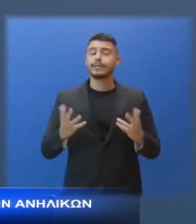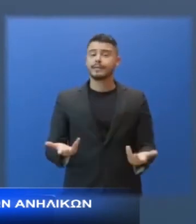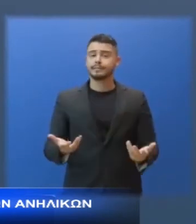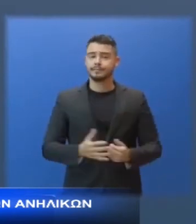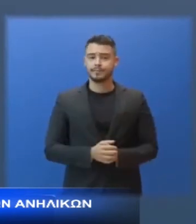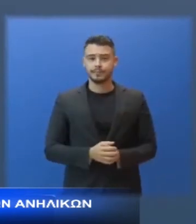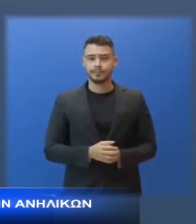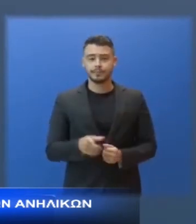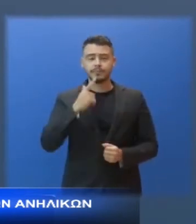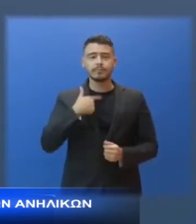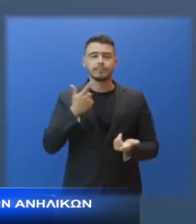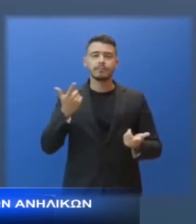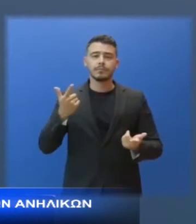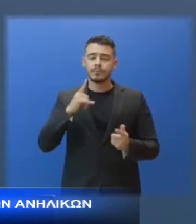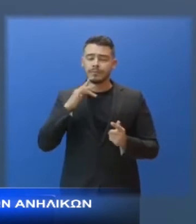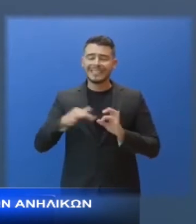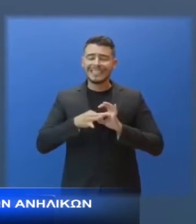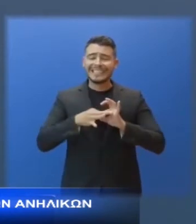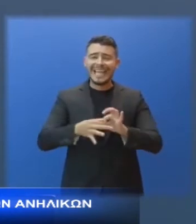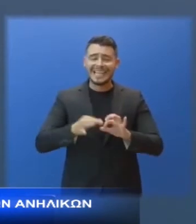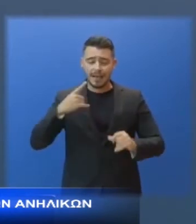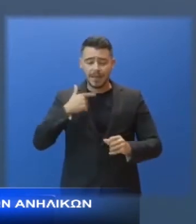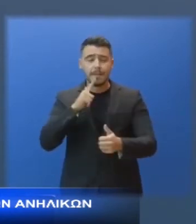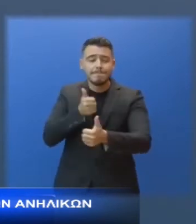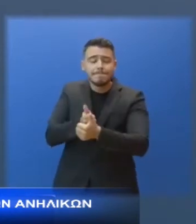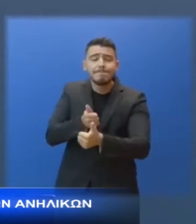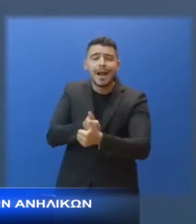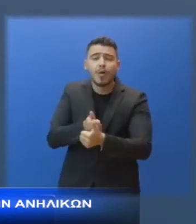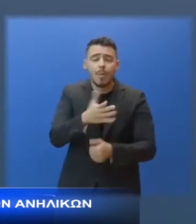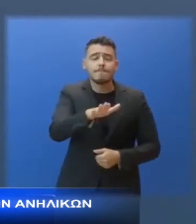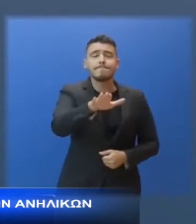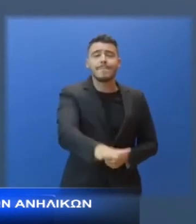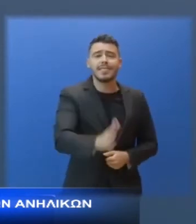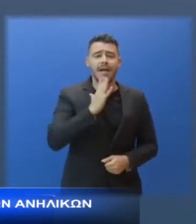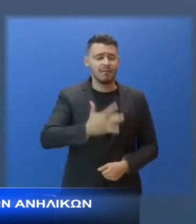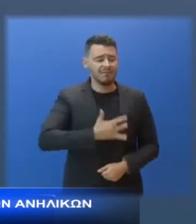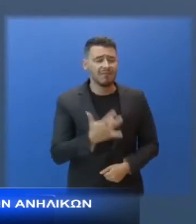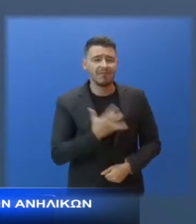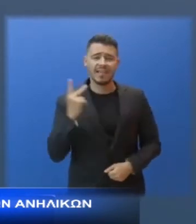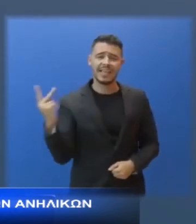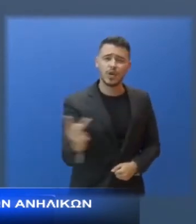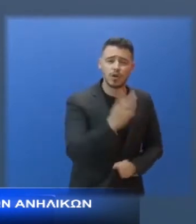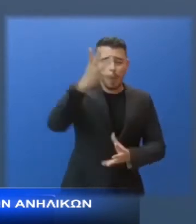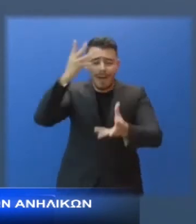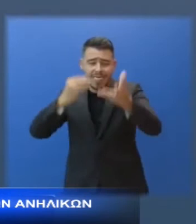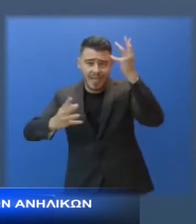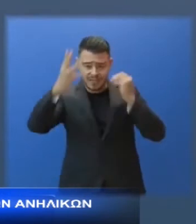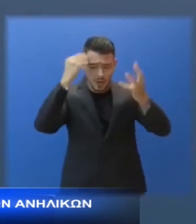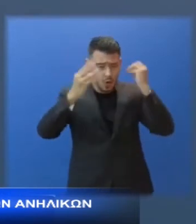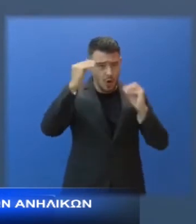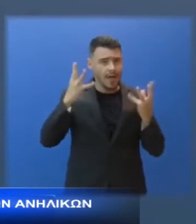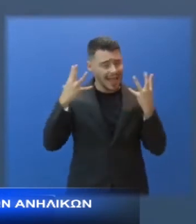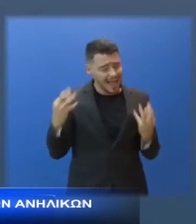τακτική παρακολούθηση και αξιολόγηση των παιδιών σε νοητικό, μαθησιακό και ψυχοκοινωνικό επίπεδο με την βοήθεια ειδικών σταθμισμένων